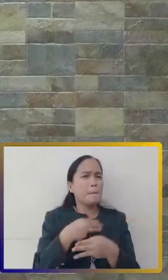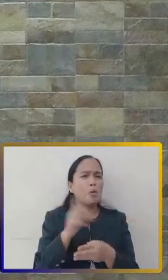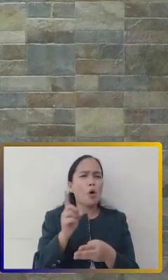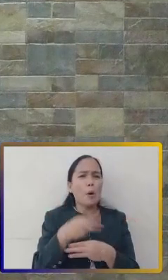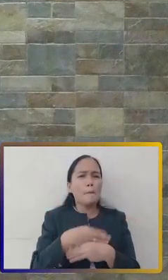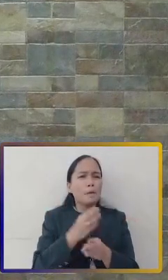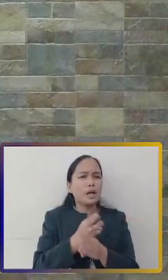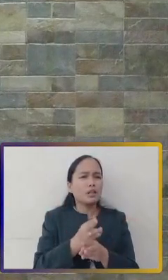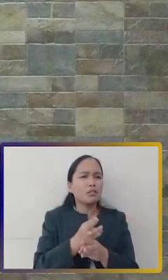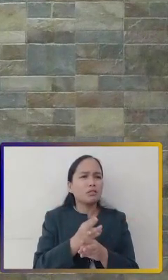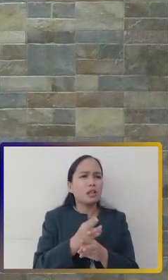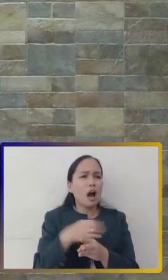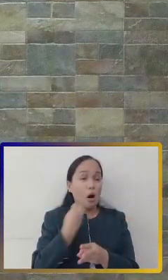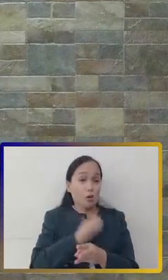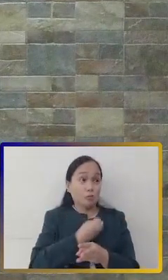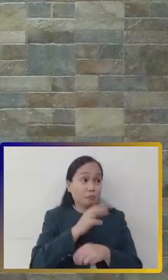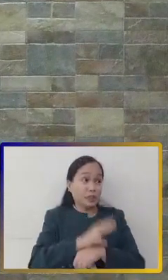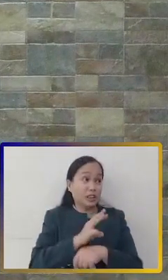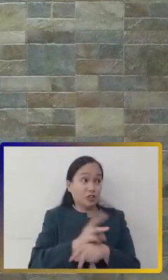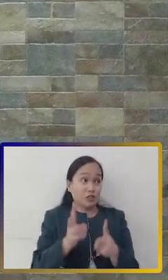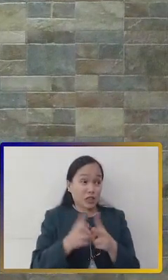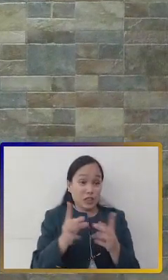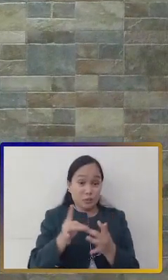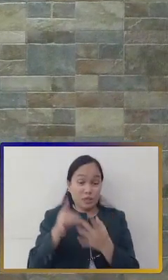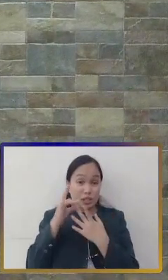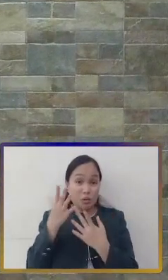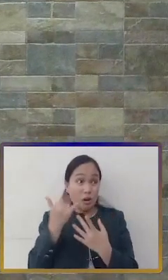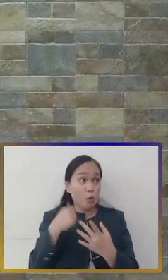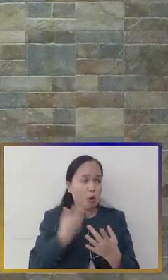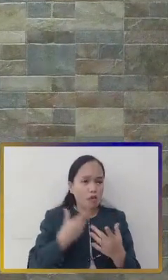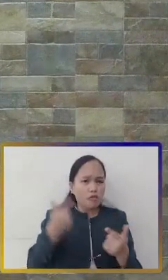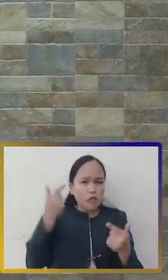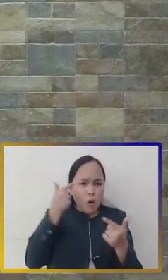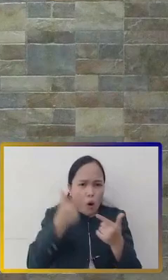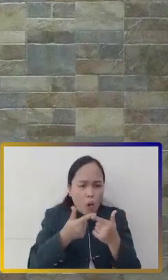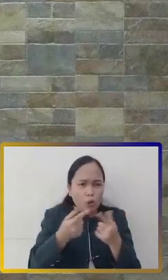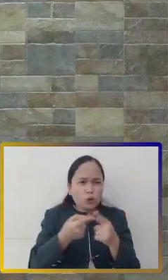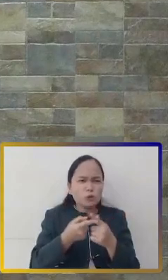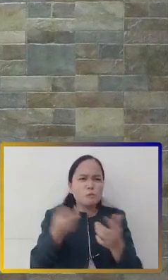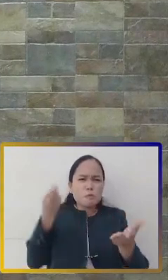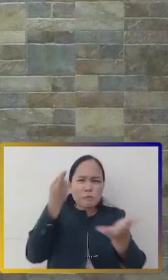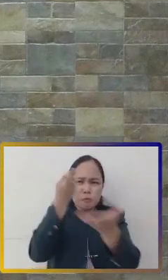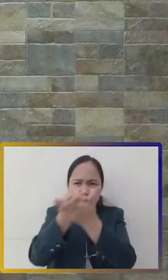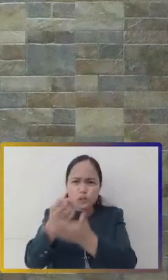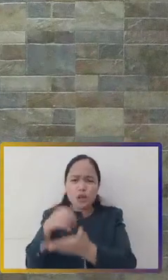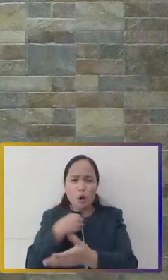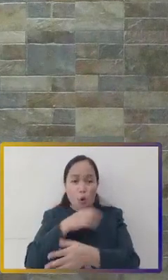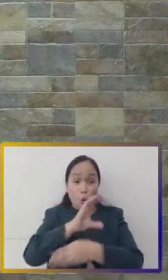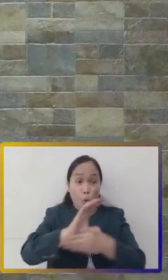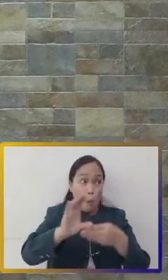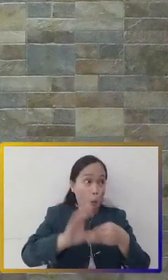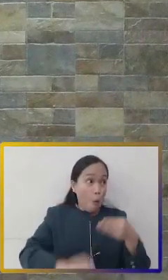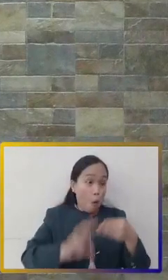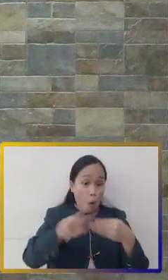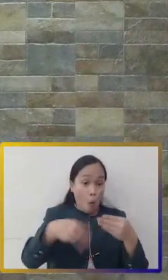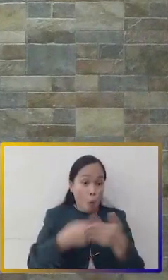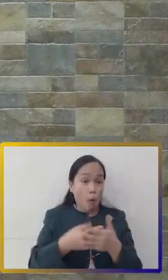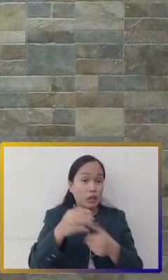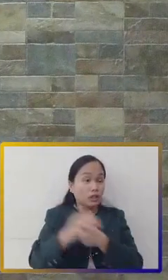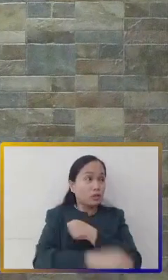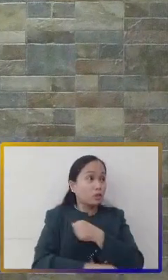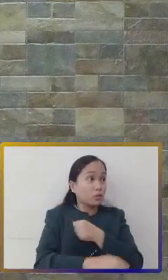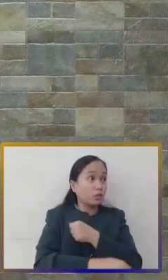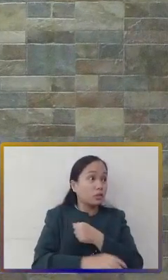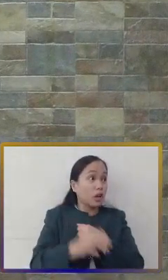the country. Hindi po ordinary yun. Tinanong ko ito lalo, ito po yung, binanggit ko rin sa inyo illustration kanina kung ano